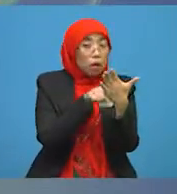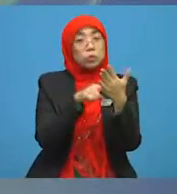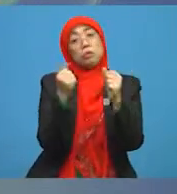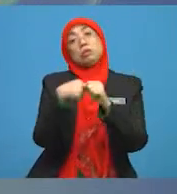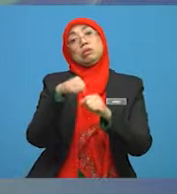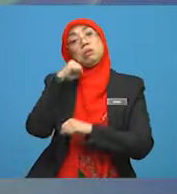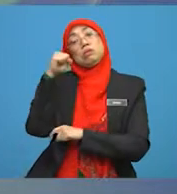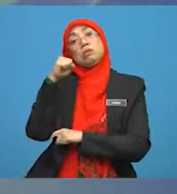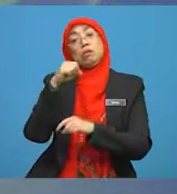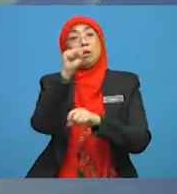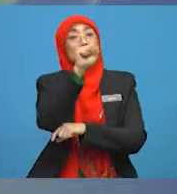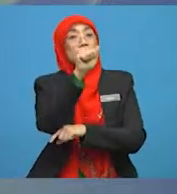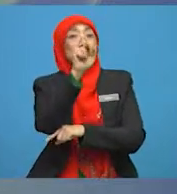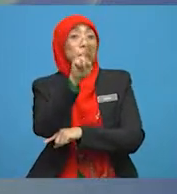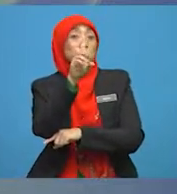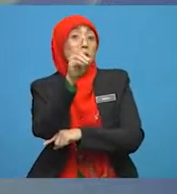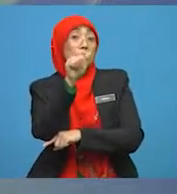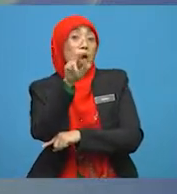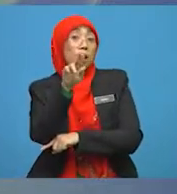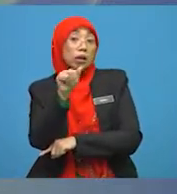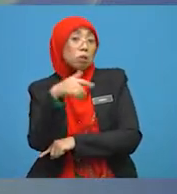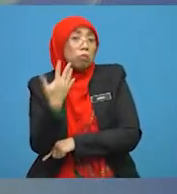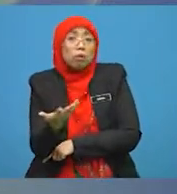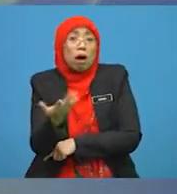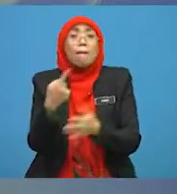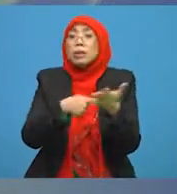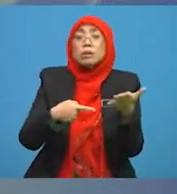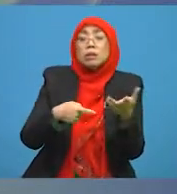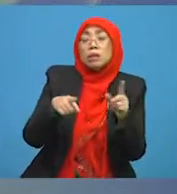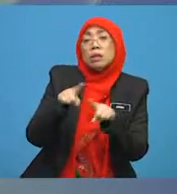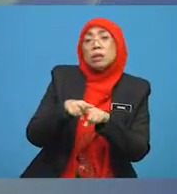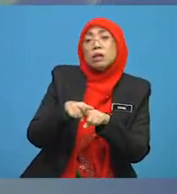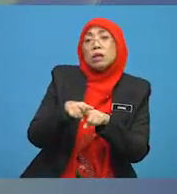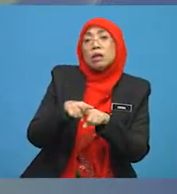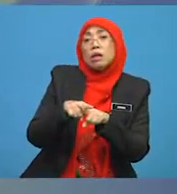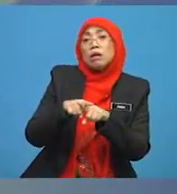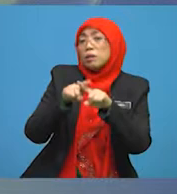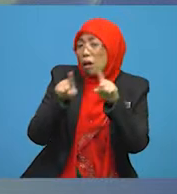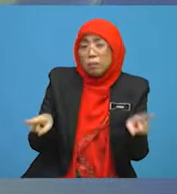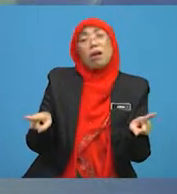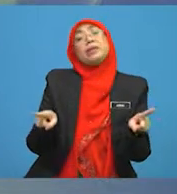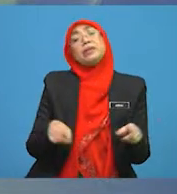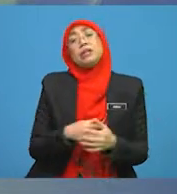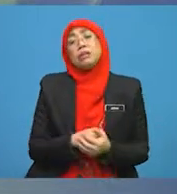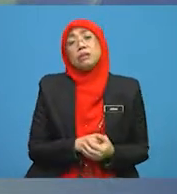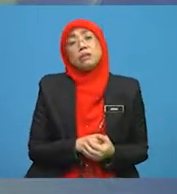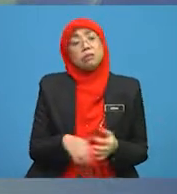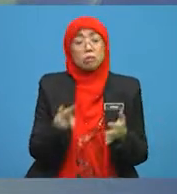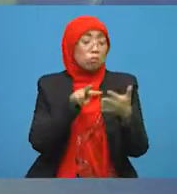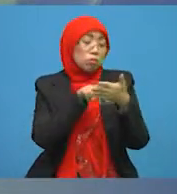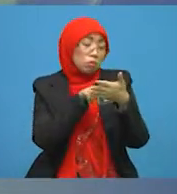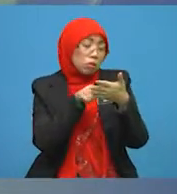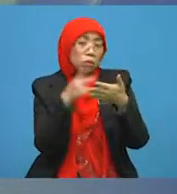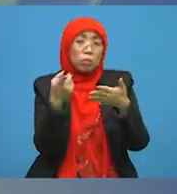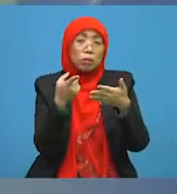perkataan saudara mempunyai makna asal orang yang ada pertalian darah. Namun begitu, perkataan saudara